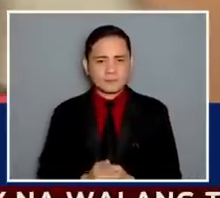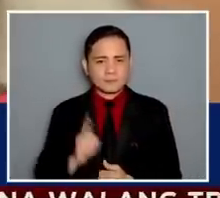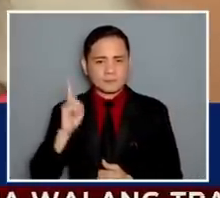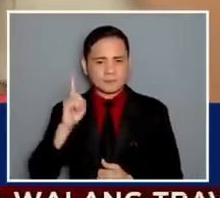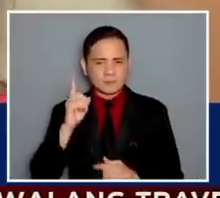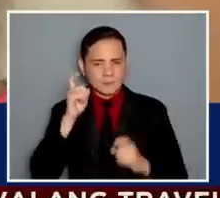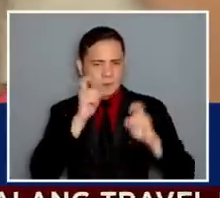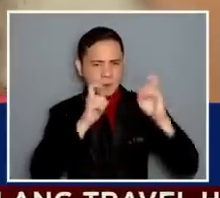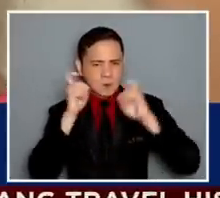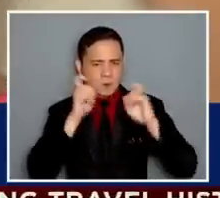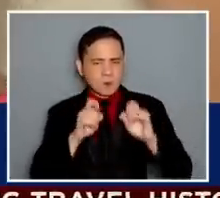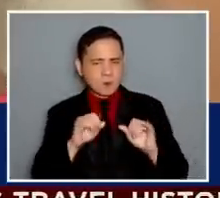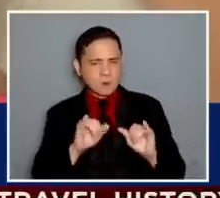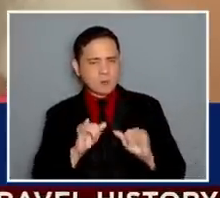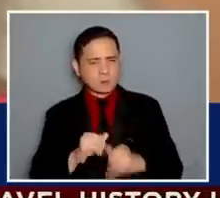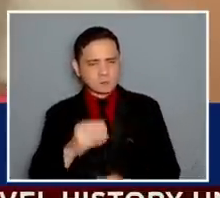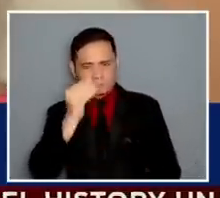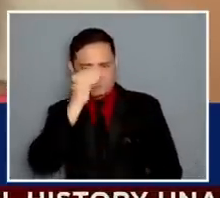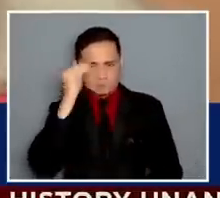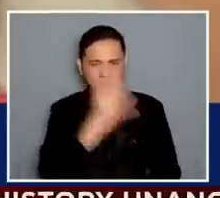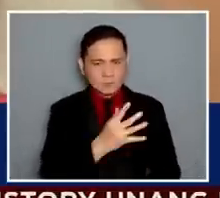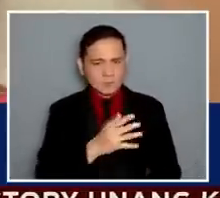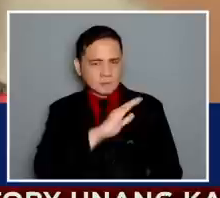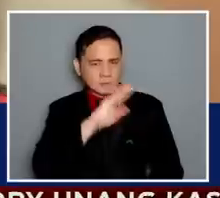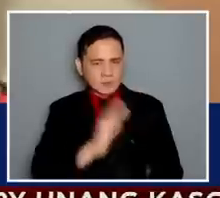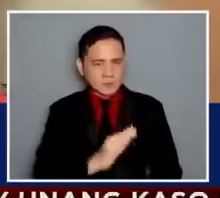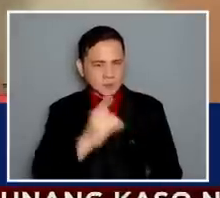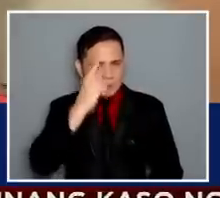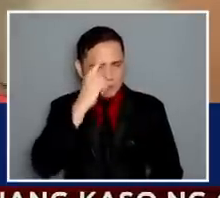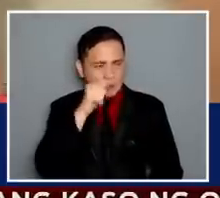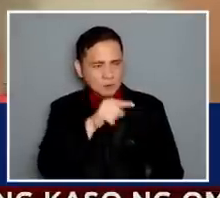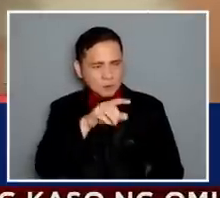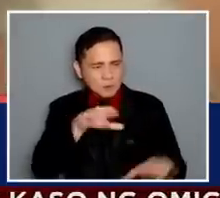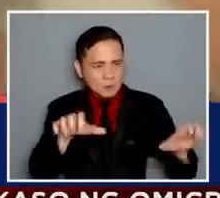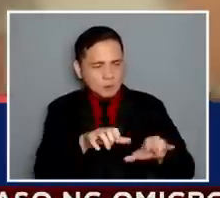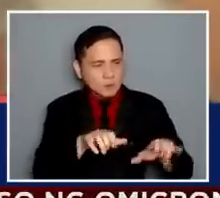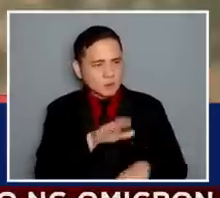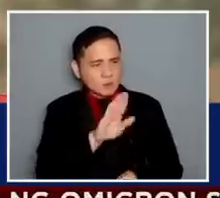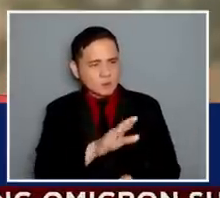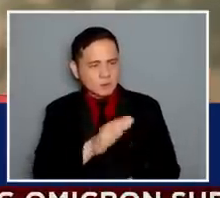Pero kahit kailan hindi ko naisip yung gagawin mo, kasalanan sa Diyos yan.